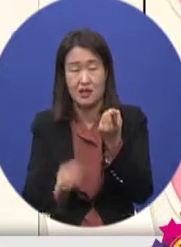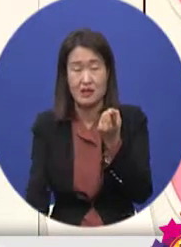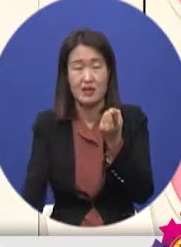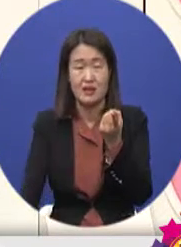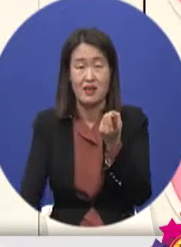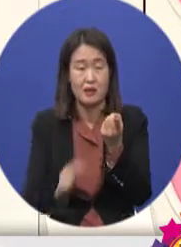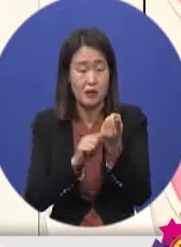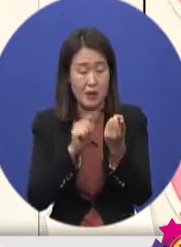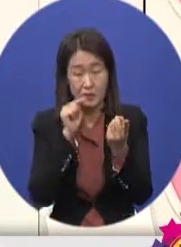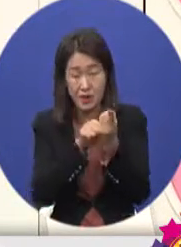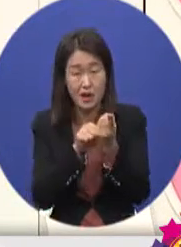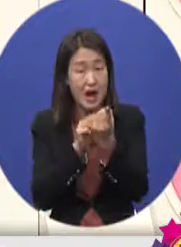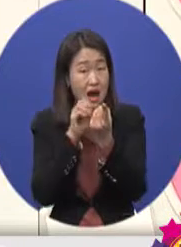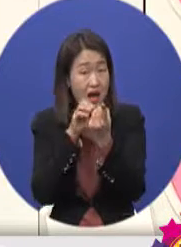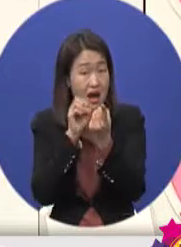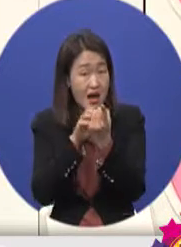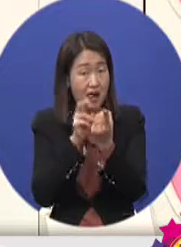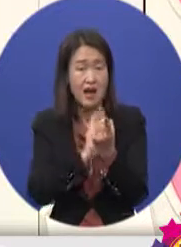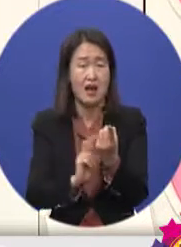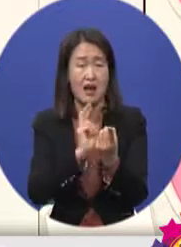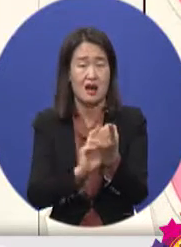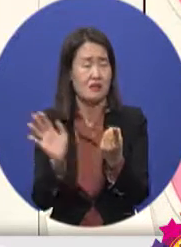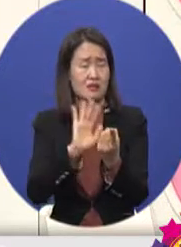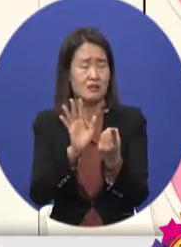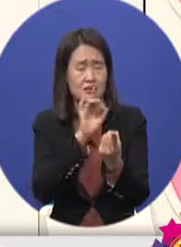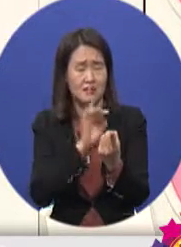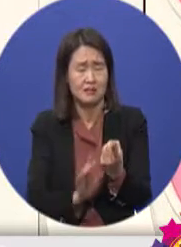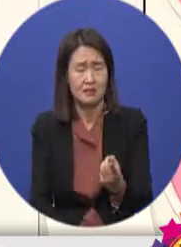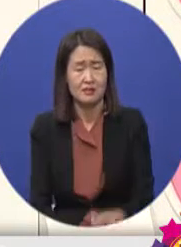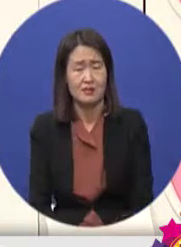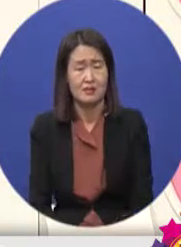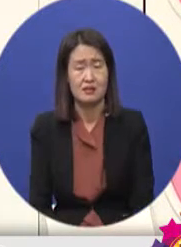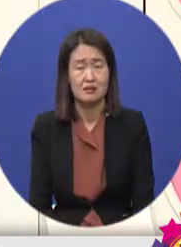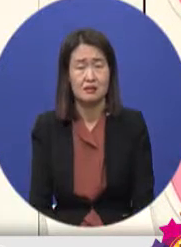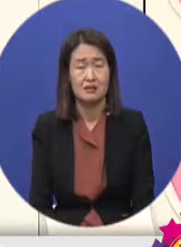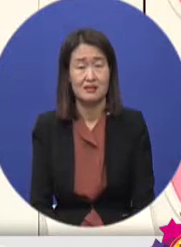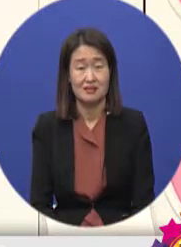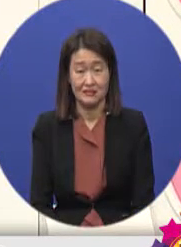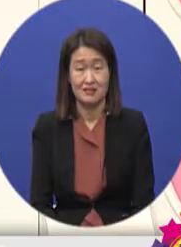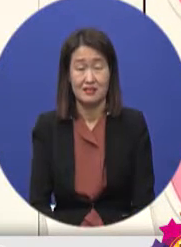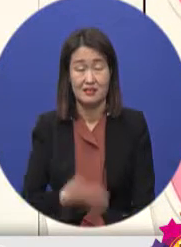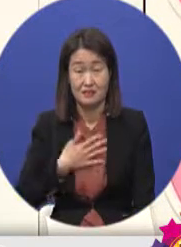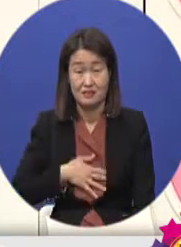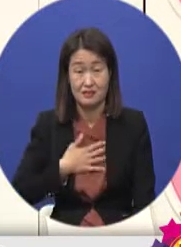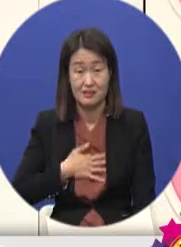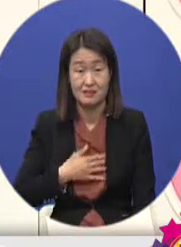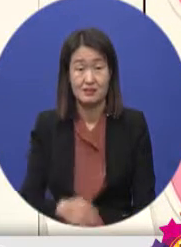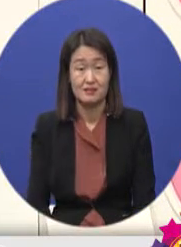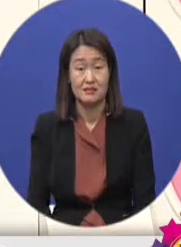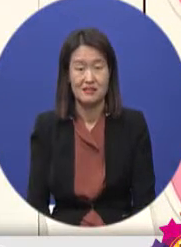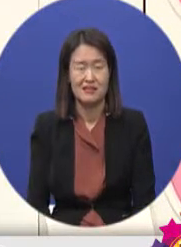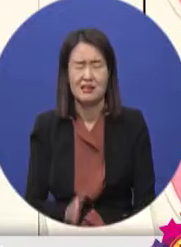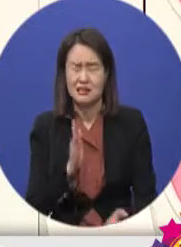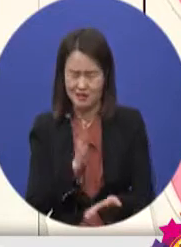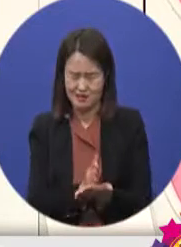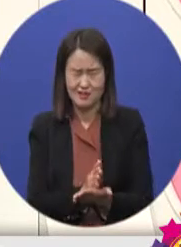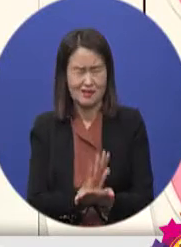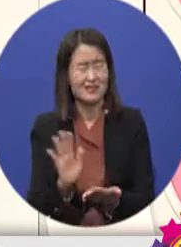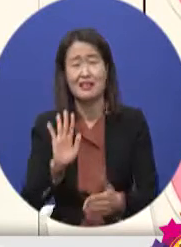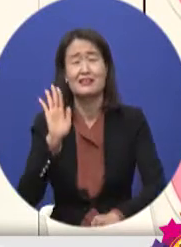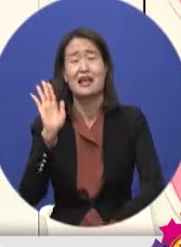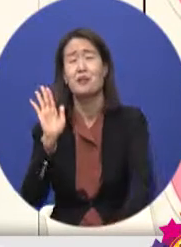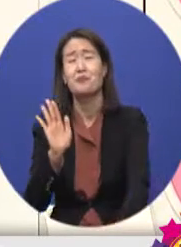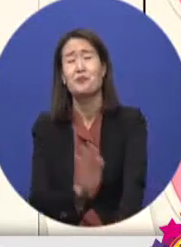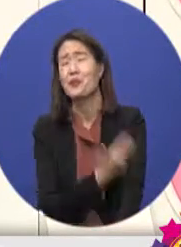한뼘통화 아시잖아요. 핸드폰에 그거 한뼘통화라고 그거 누르시면 절대 안 됩니다. 네, 안 하실 것 같아요, 아버님은. 저는 그런 거